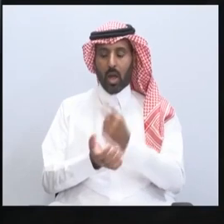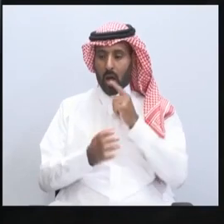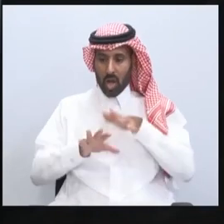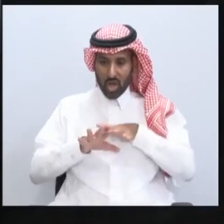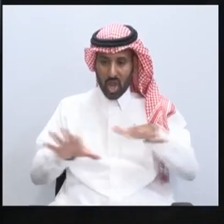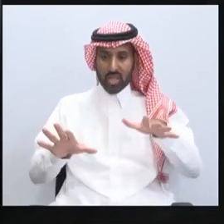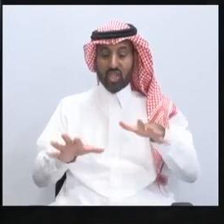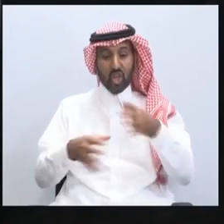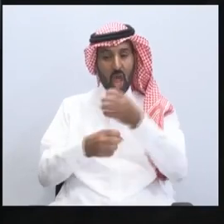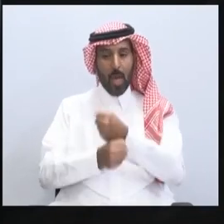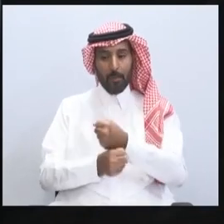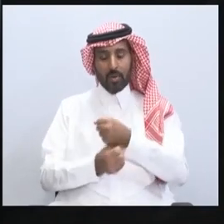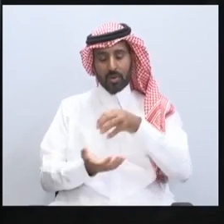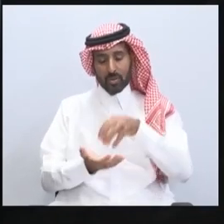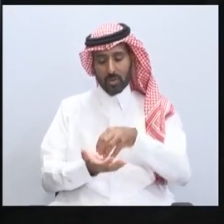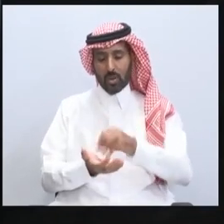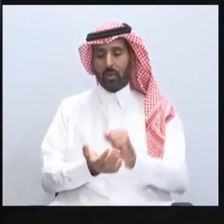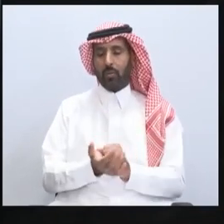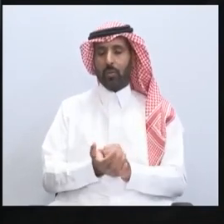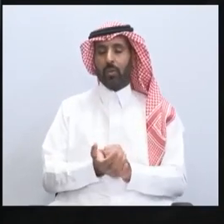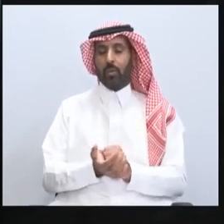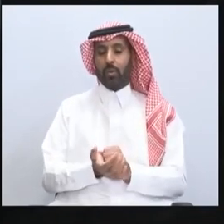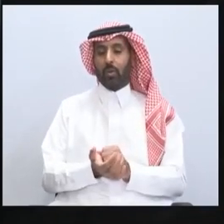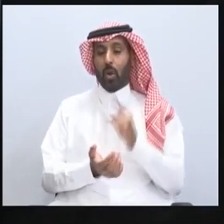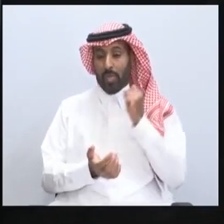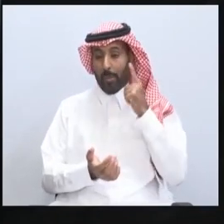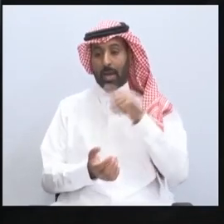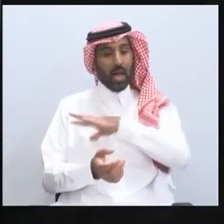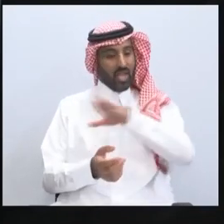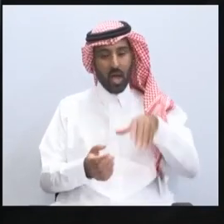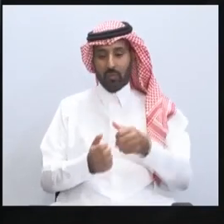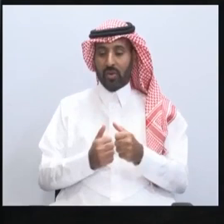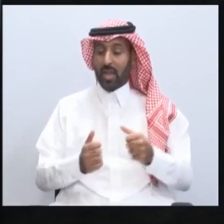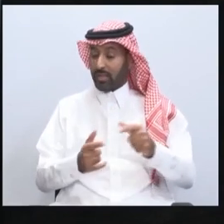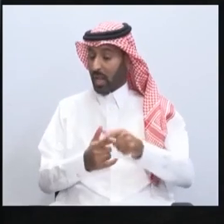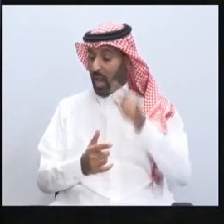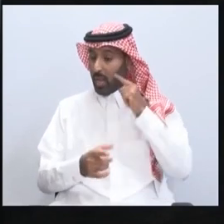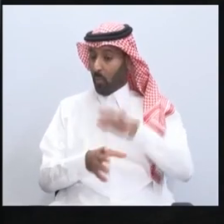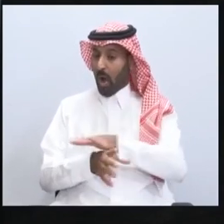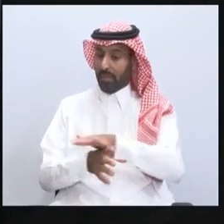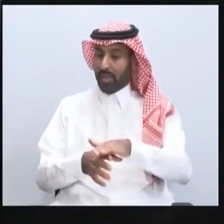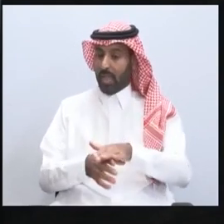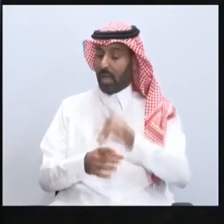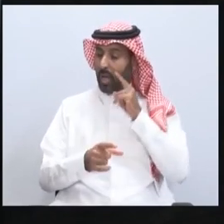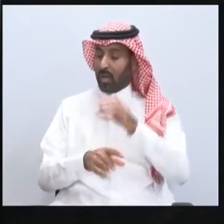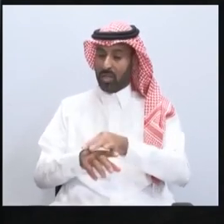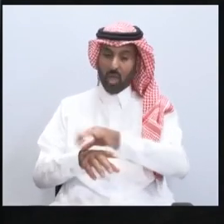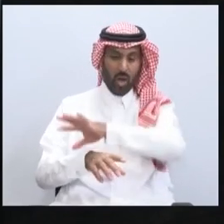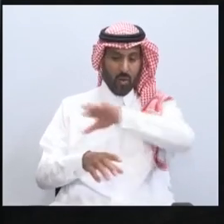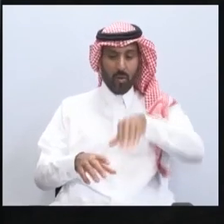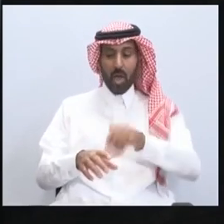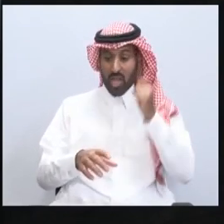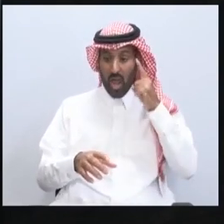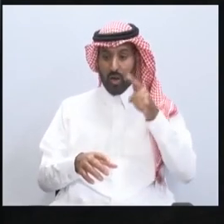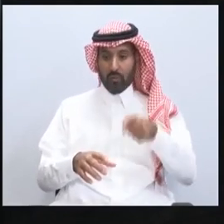والاستقرار و هذا هو ما كان يعرفه الاهالي عن حكام هذه الدوله وايضا ما